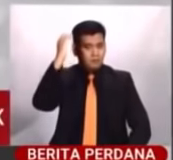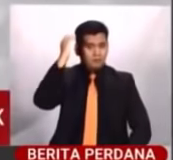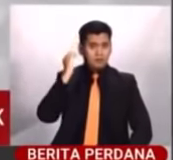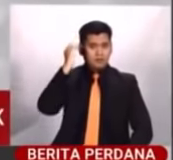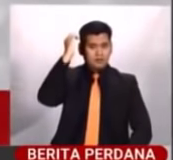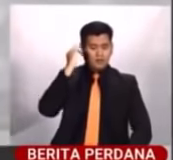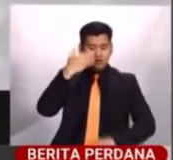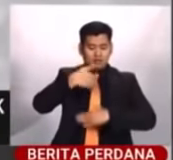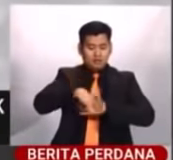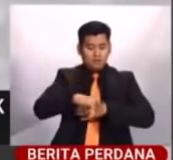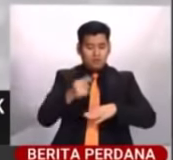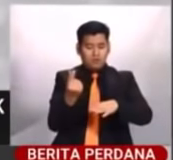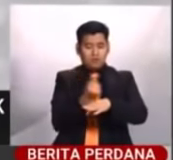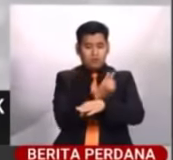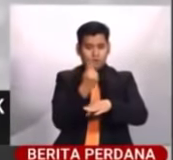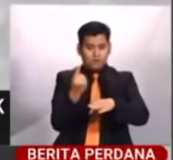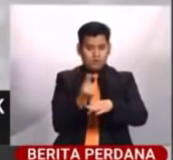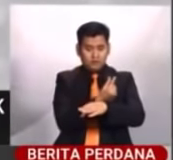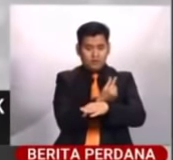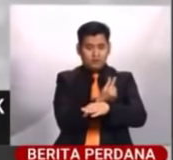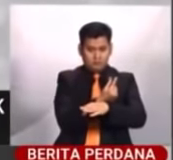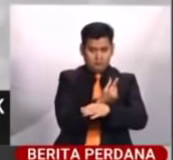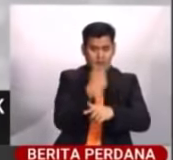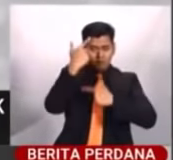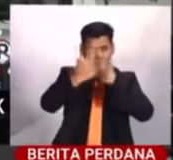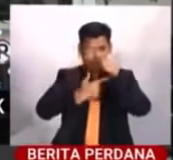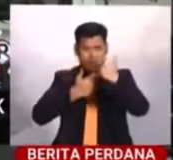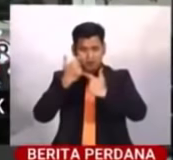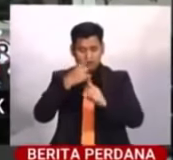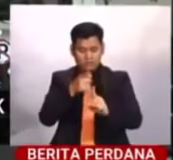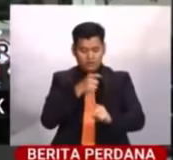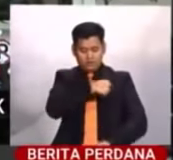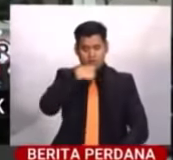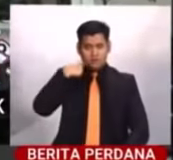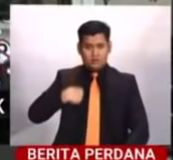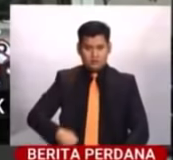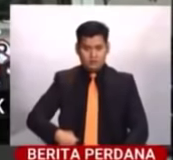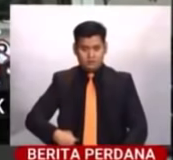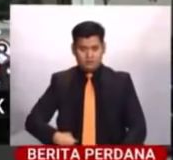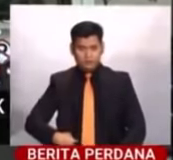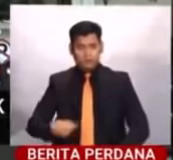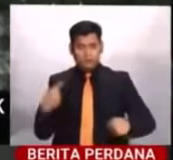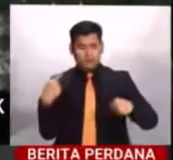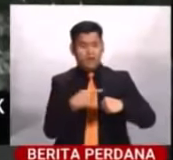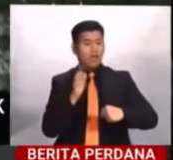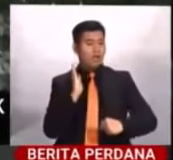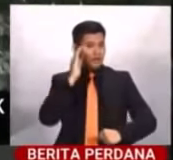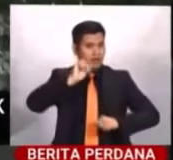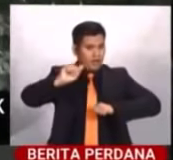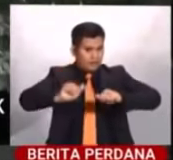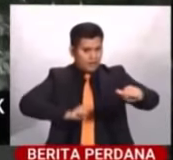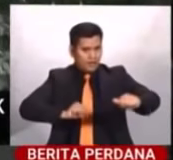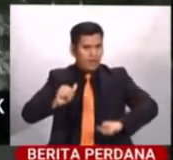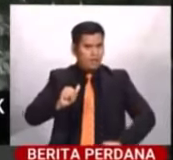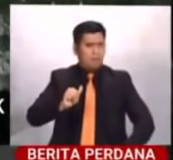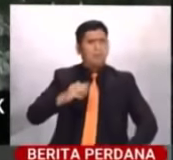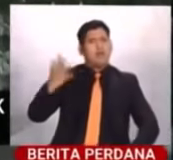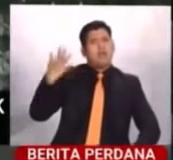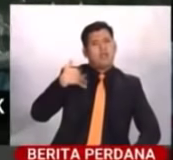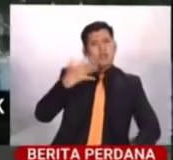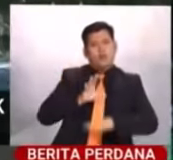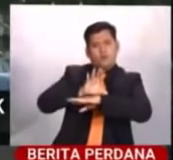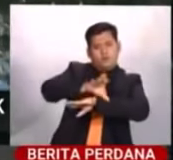ia digunakan pelancong dari China. Tertuduh juga mendakwa jangkitan COVID-19 akan aktif pada musim panas